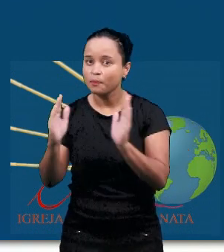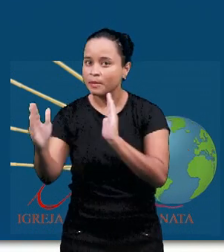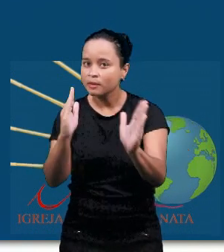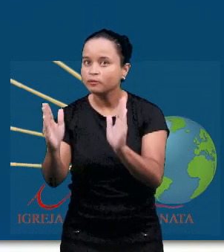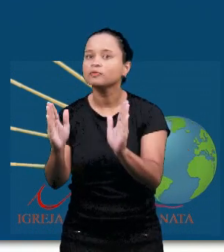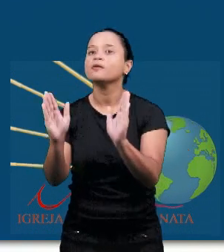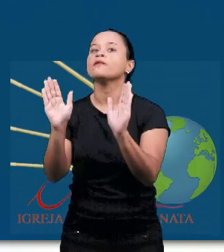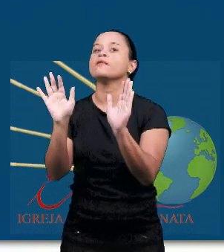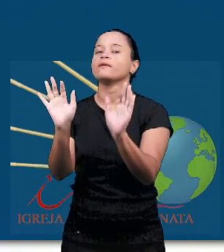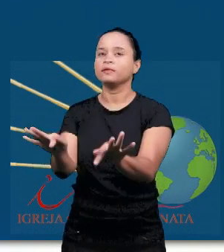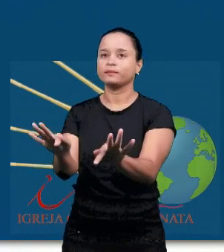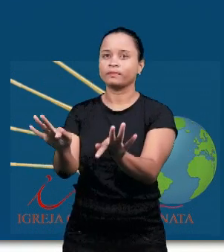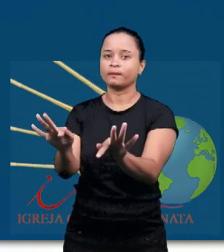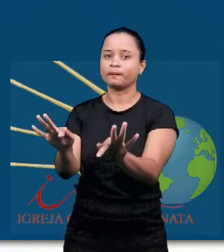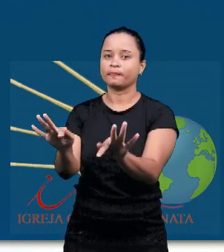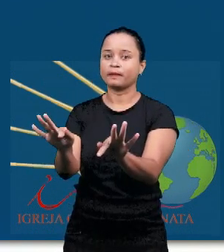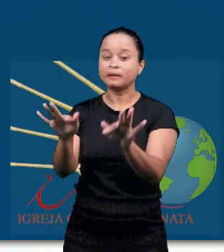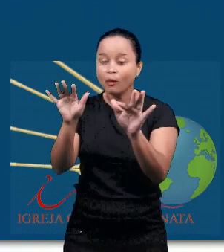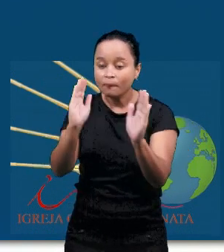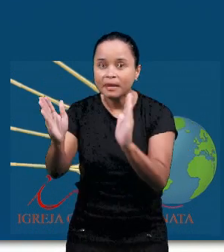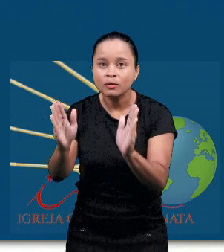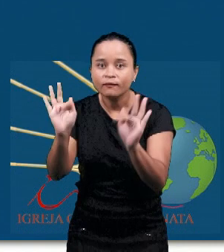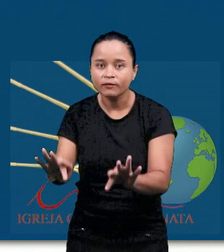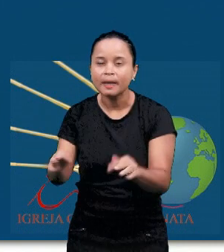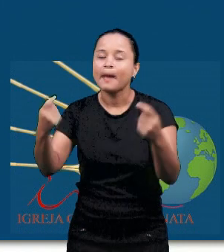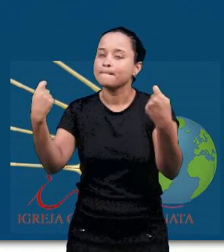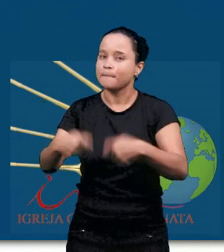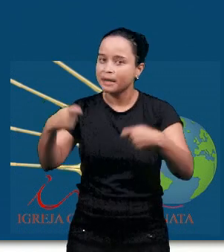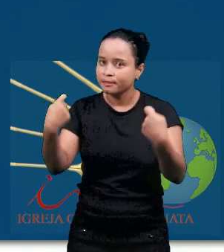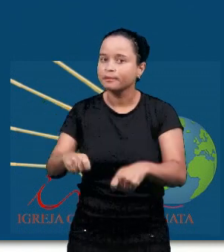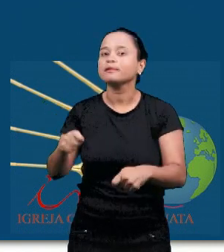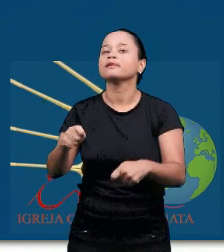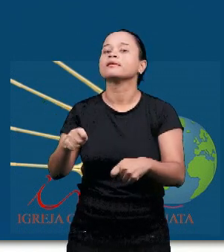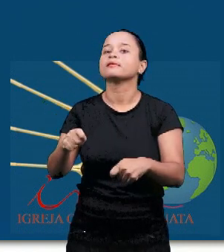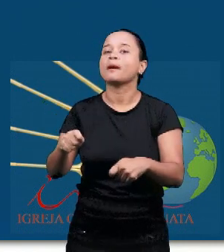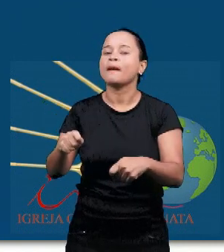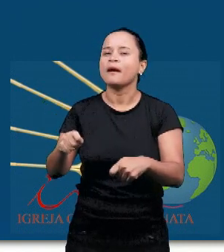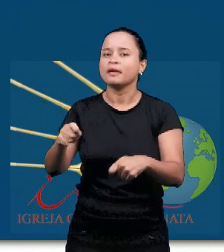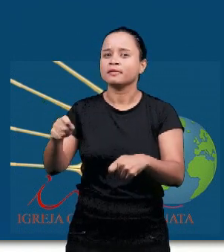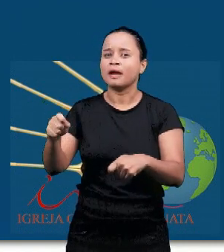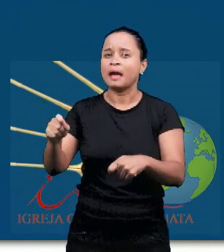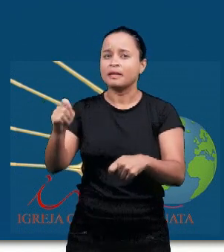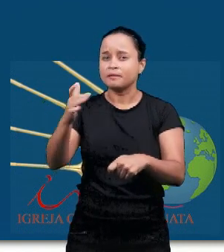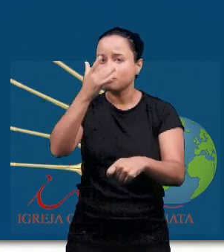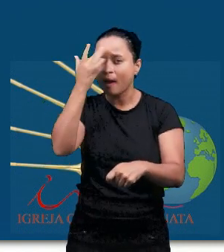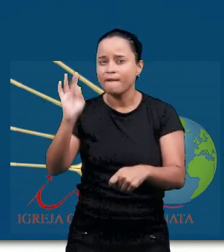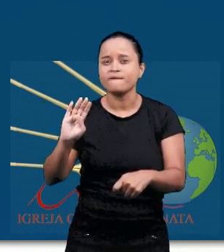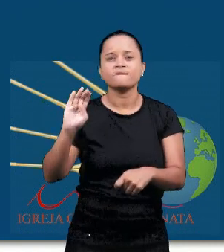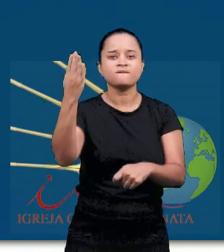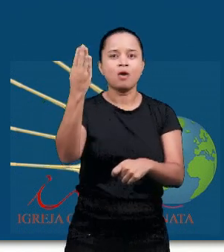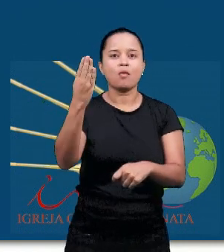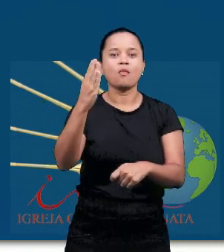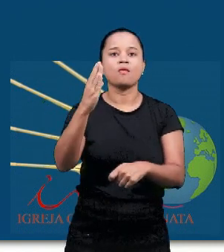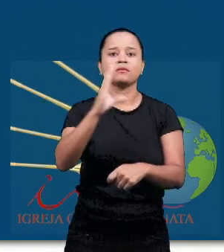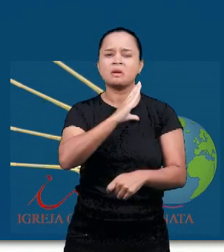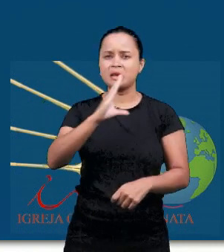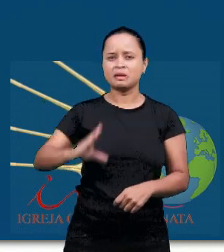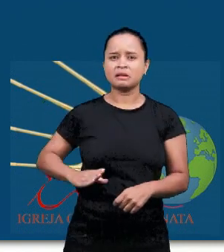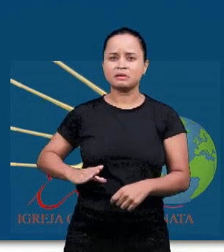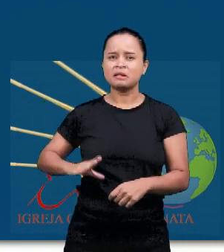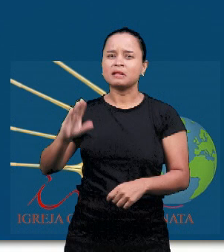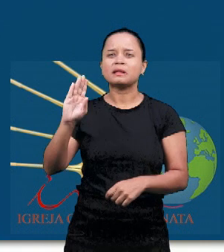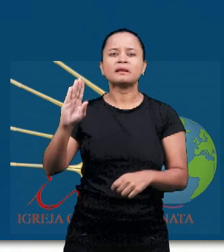doit venir l'Antichrist. S'il ne vient pas, les Antichrists, au pluriel, sont ceux qui prêchent le message de